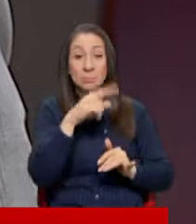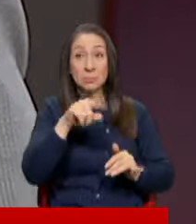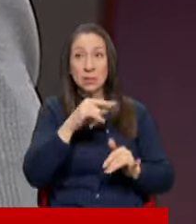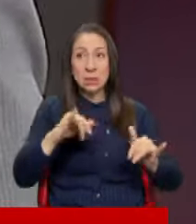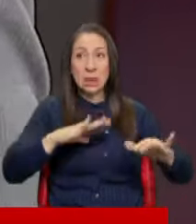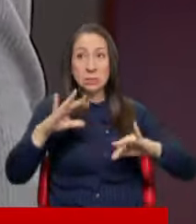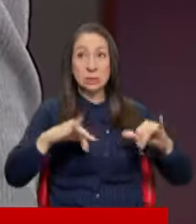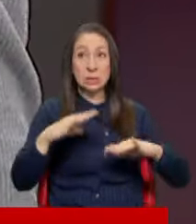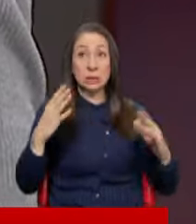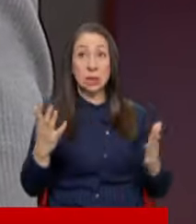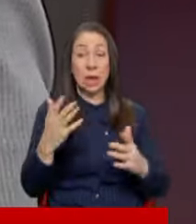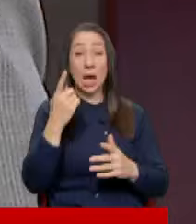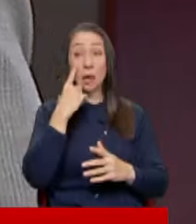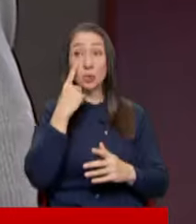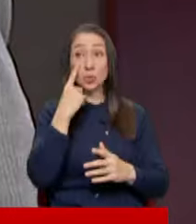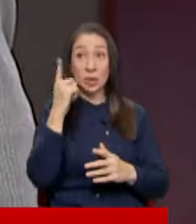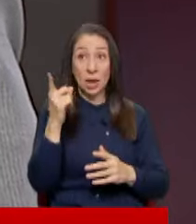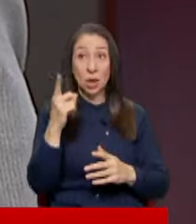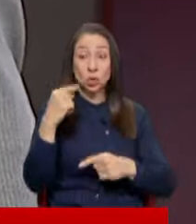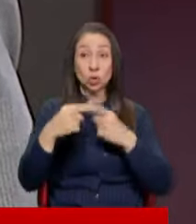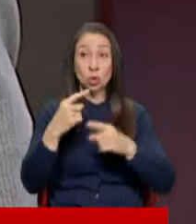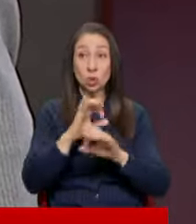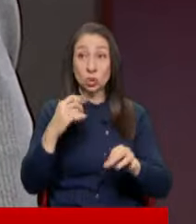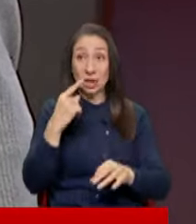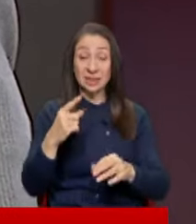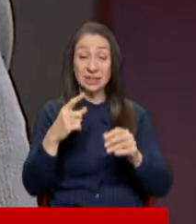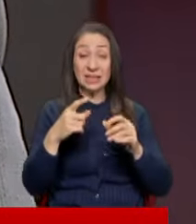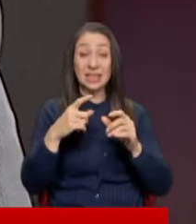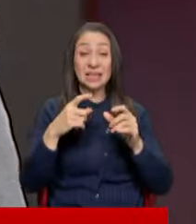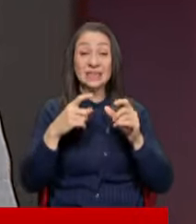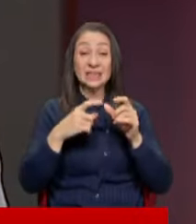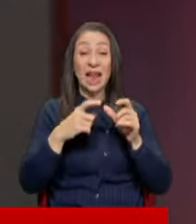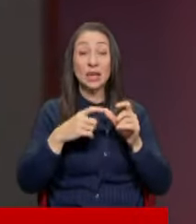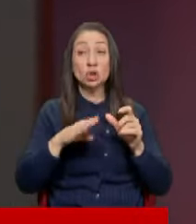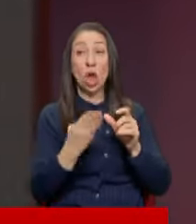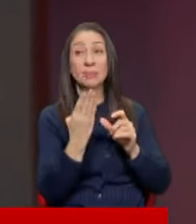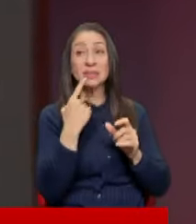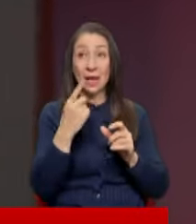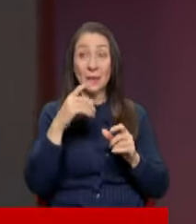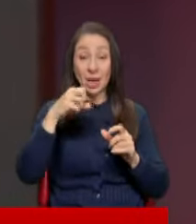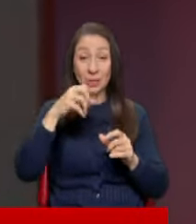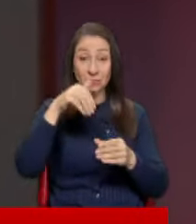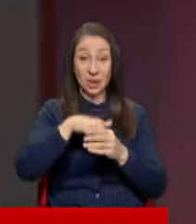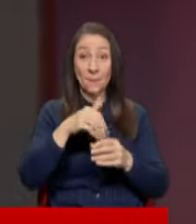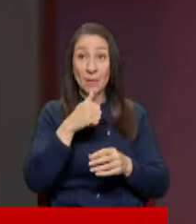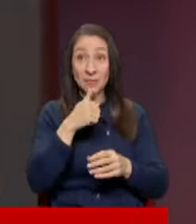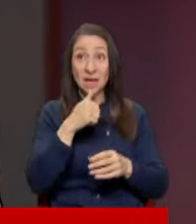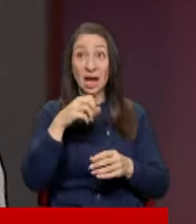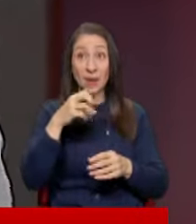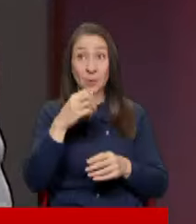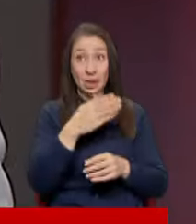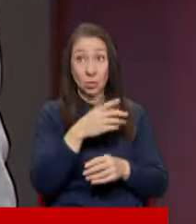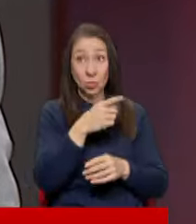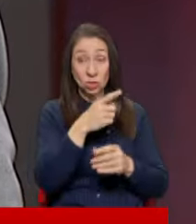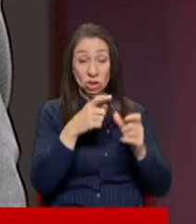zaten rahatsız yani Atatürk'e soysuz diyen Selanik diyen bir AKP vekilinin babası ve AKP'li